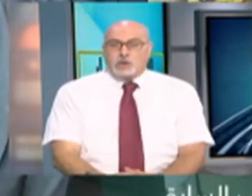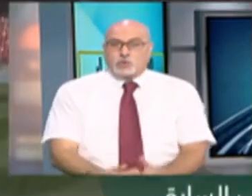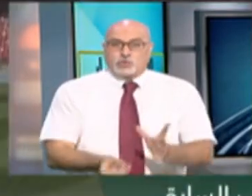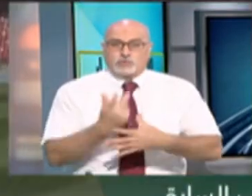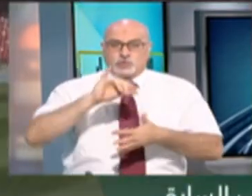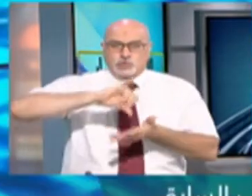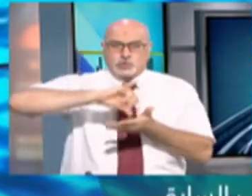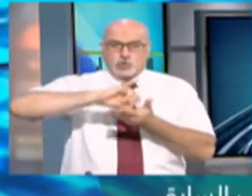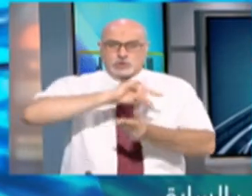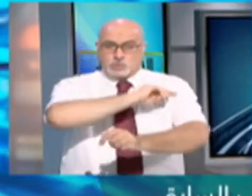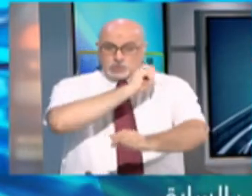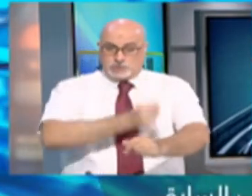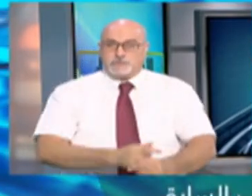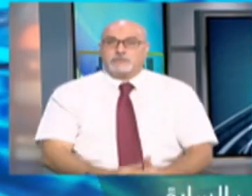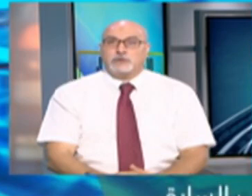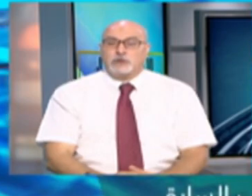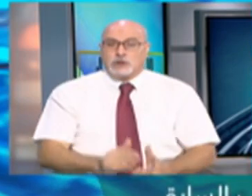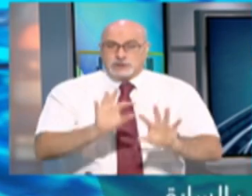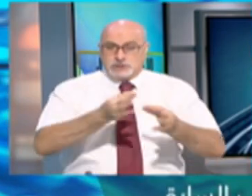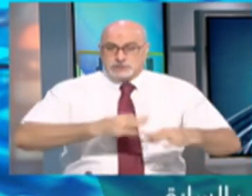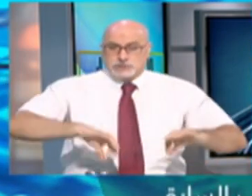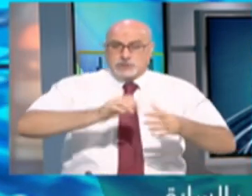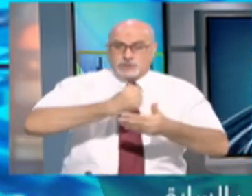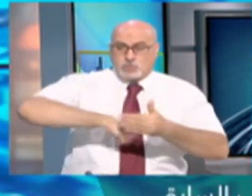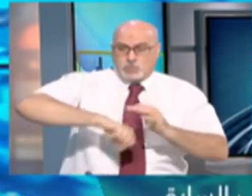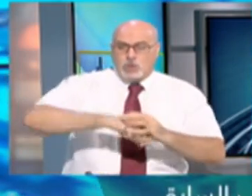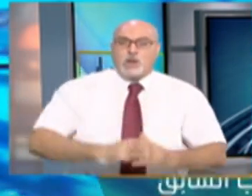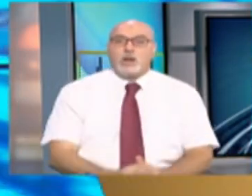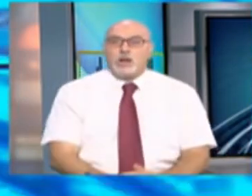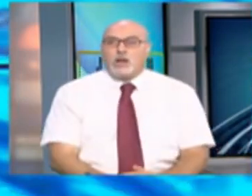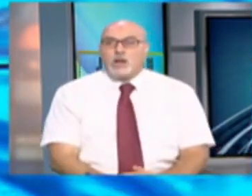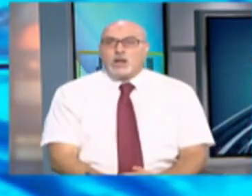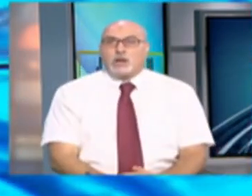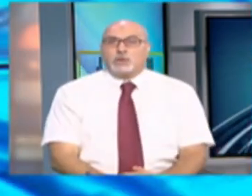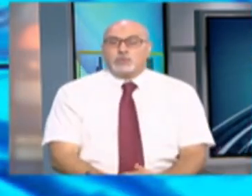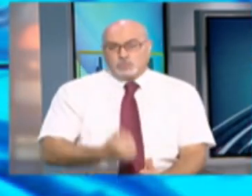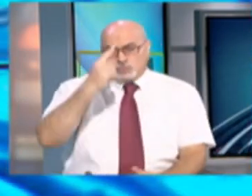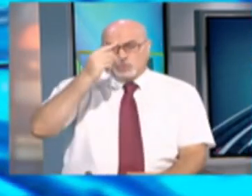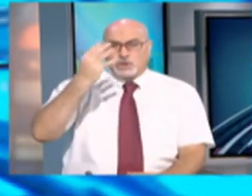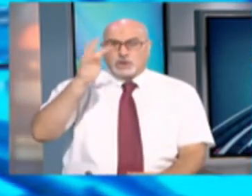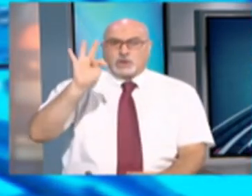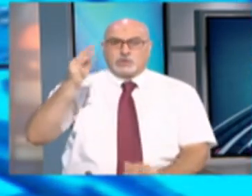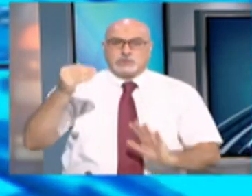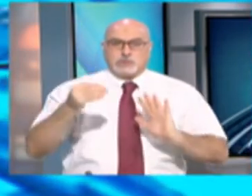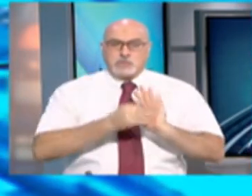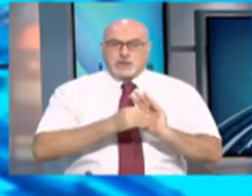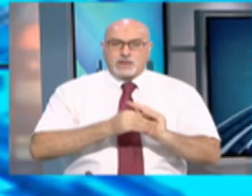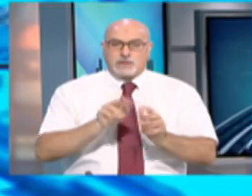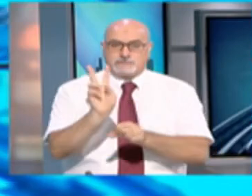يضم مرافق أهمها ملعب كرة القدم الذي يتسع لأزيد من 40,000